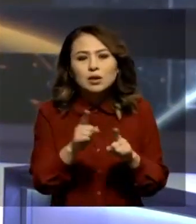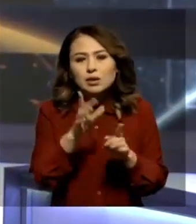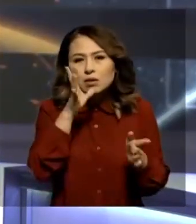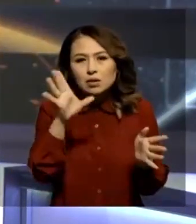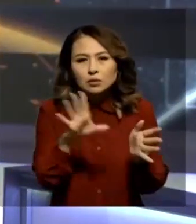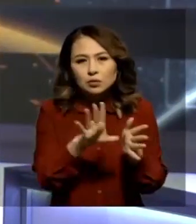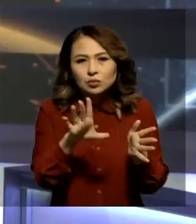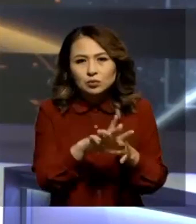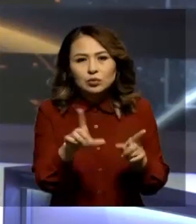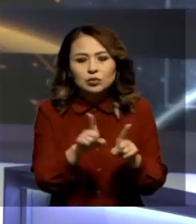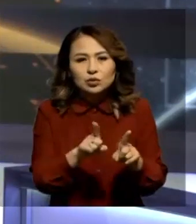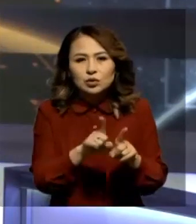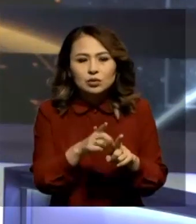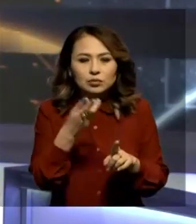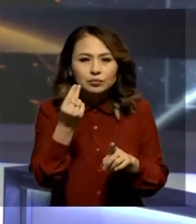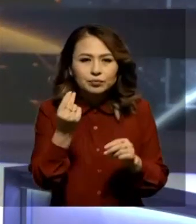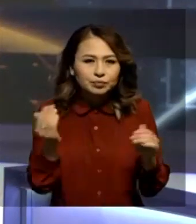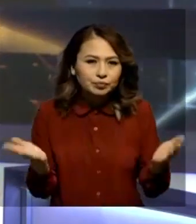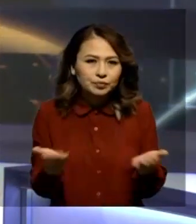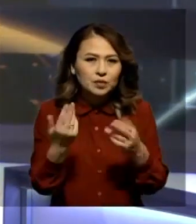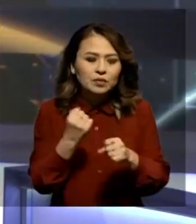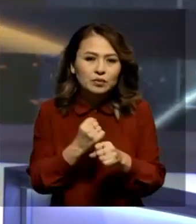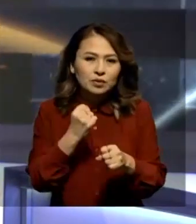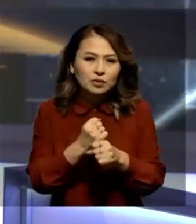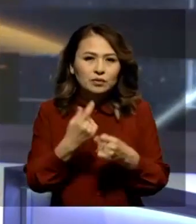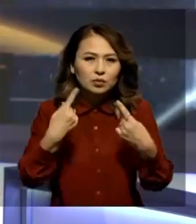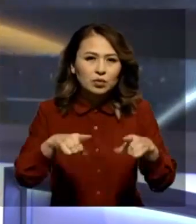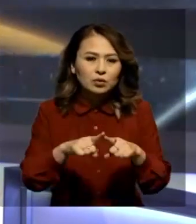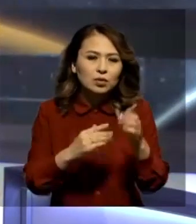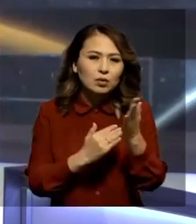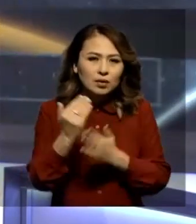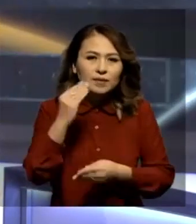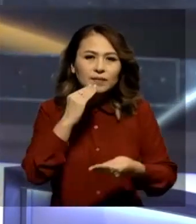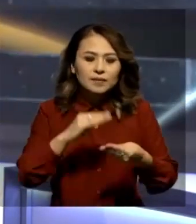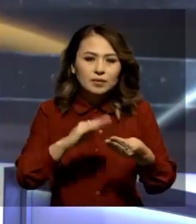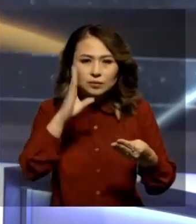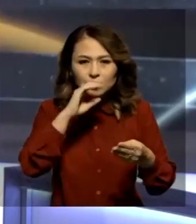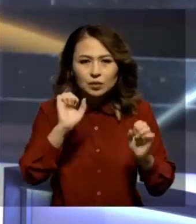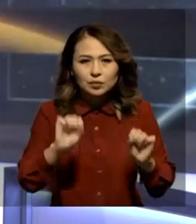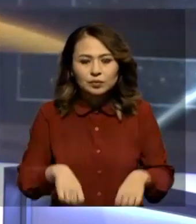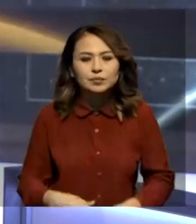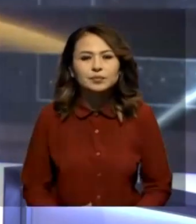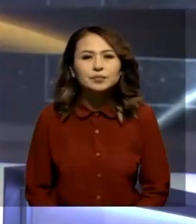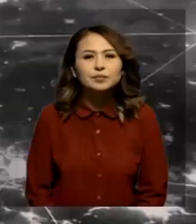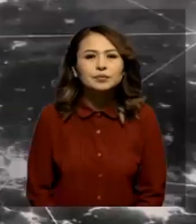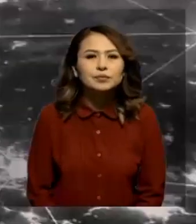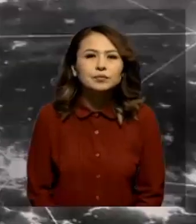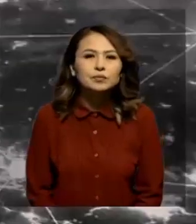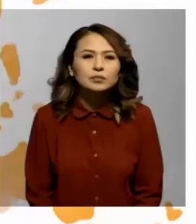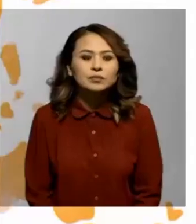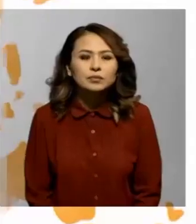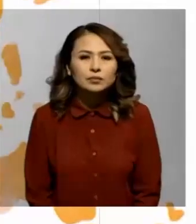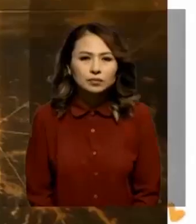мамандар энергоресурстарының құны шарықтап кеткендіктен инфляция жоғары болып қала беруі мүмкін дейді.